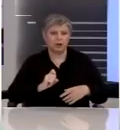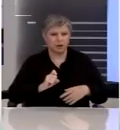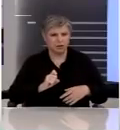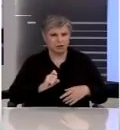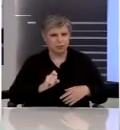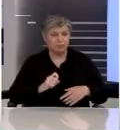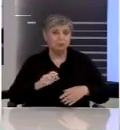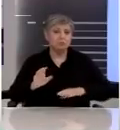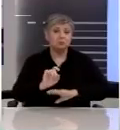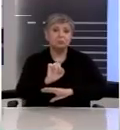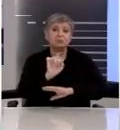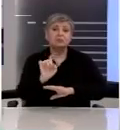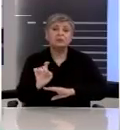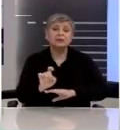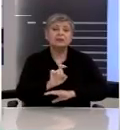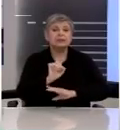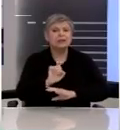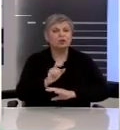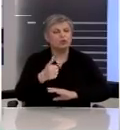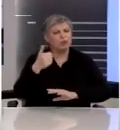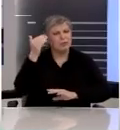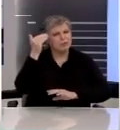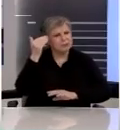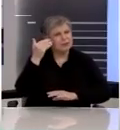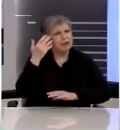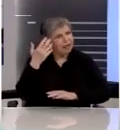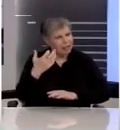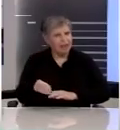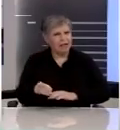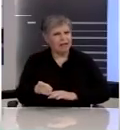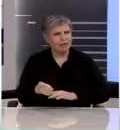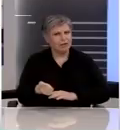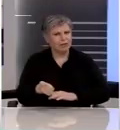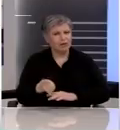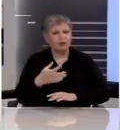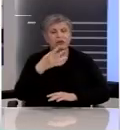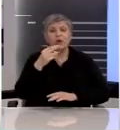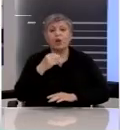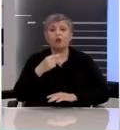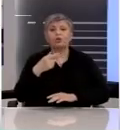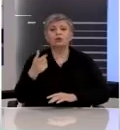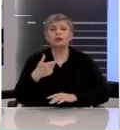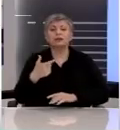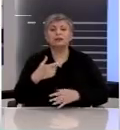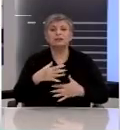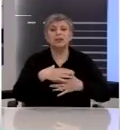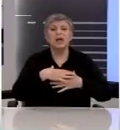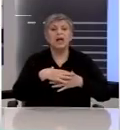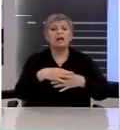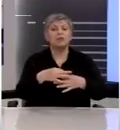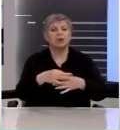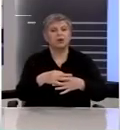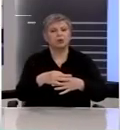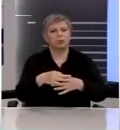ενδεχομένως κάπου πάει το μυαλό μας, βλέποντας και το κοινοβουλευτικό εκπρόσωπο της